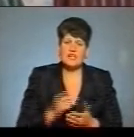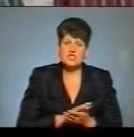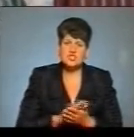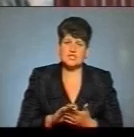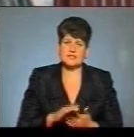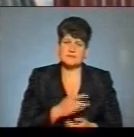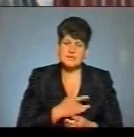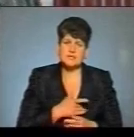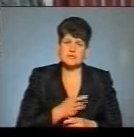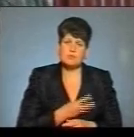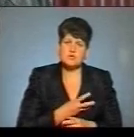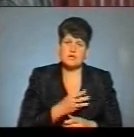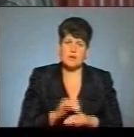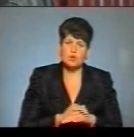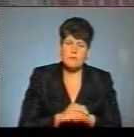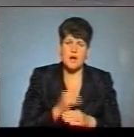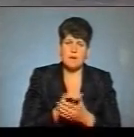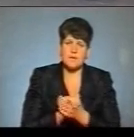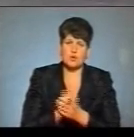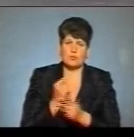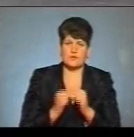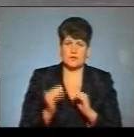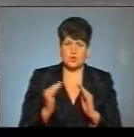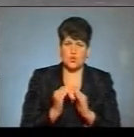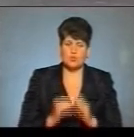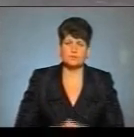з побажанням добра, миру і повертатися додому.